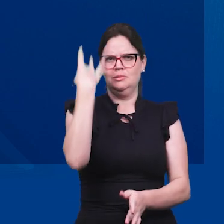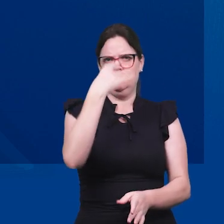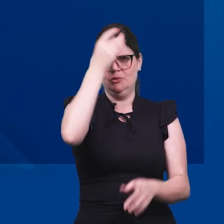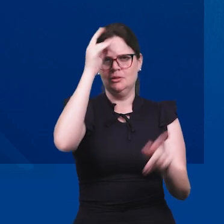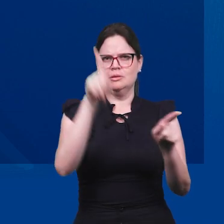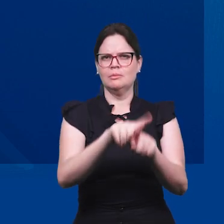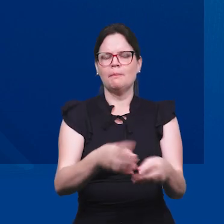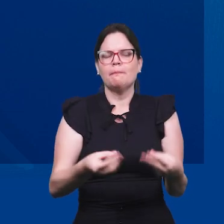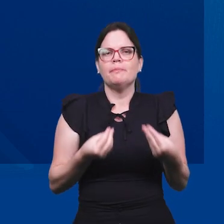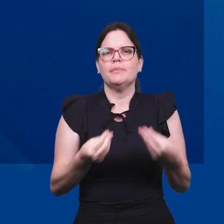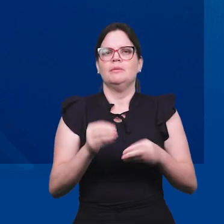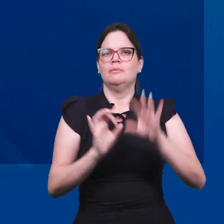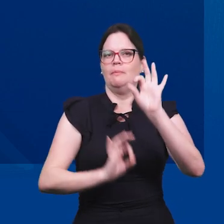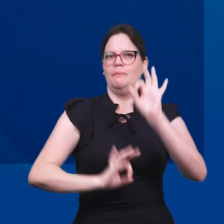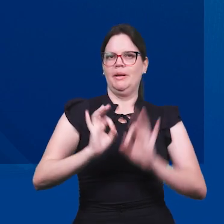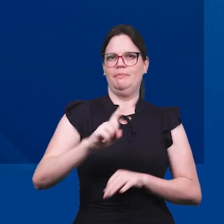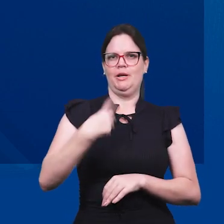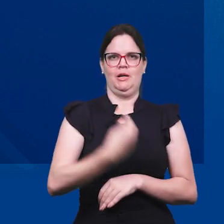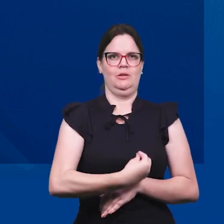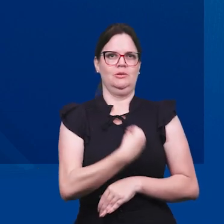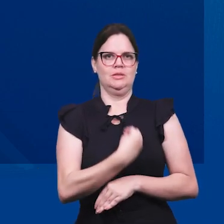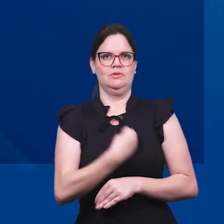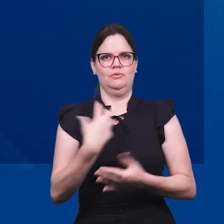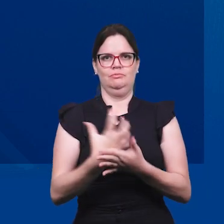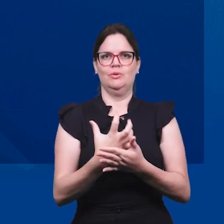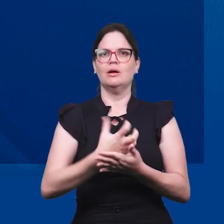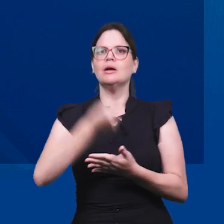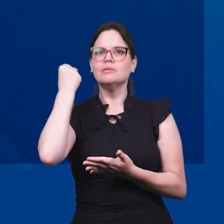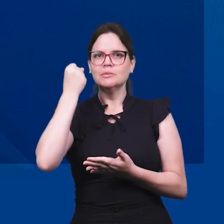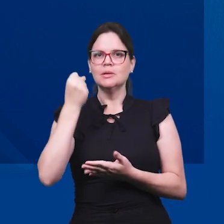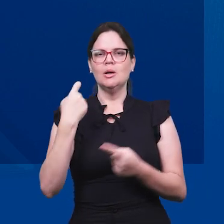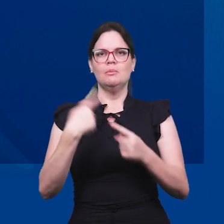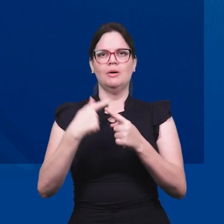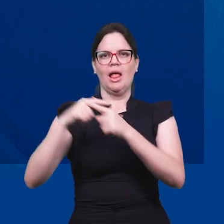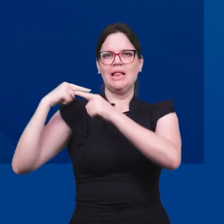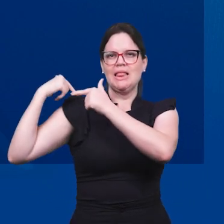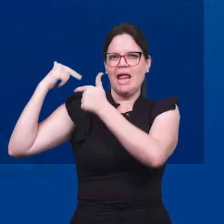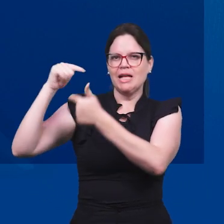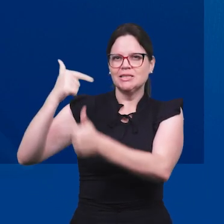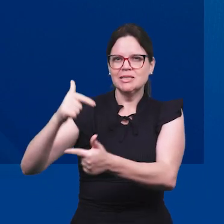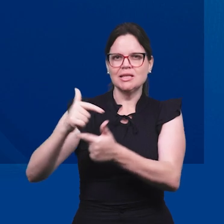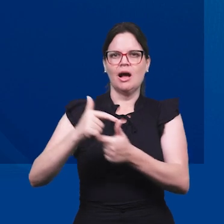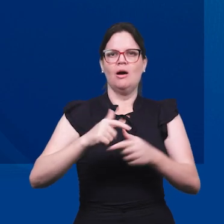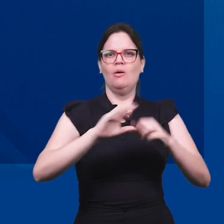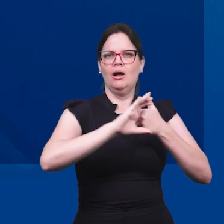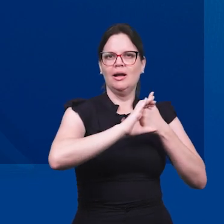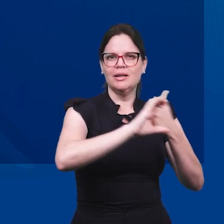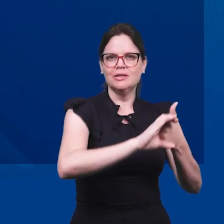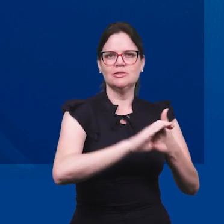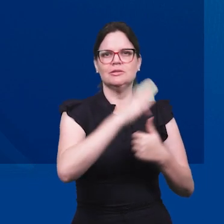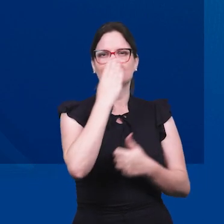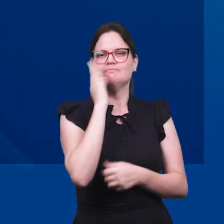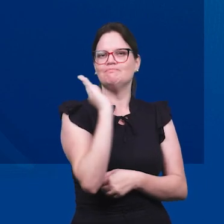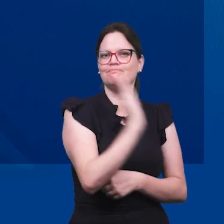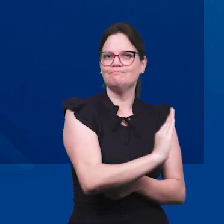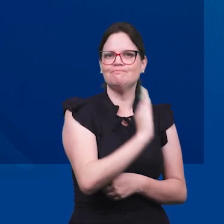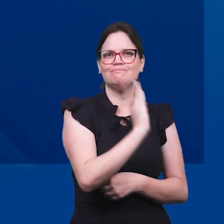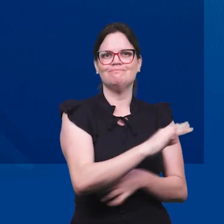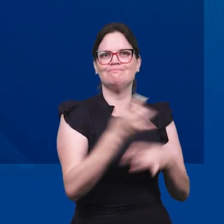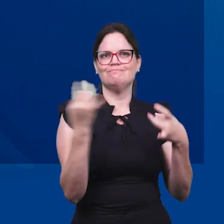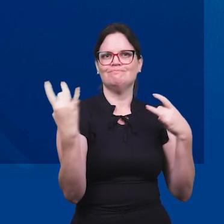Saint-Esprit, c'est de préparer l'Église à son enlèvement, la retire de la